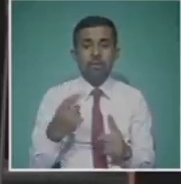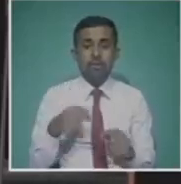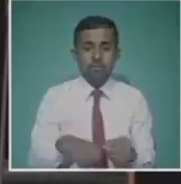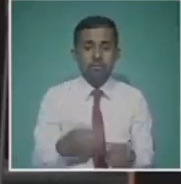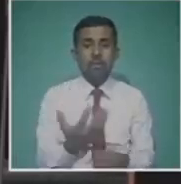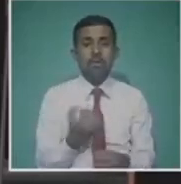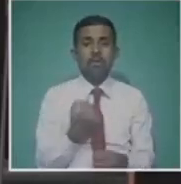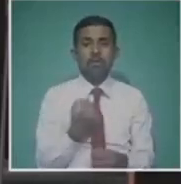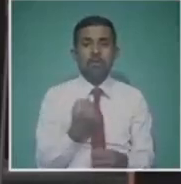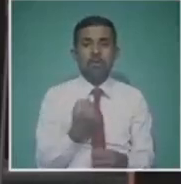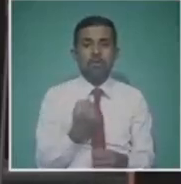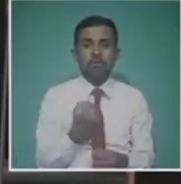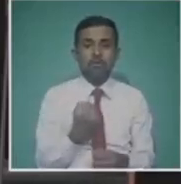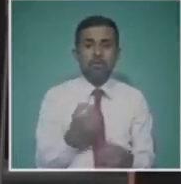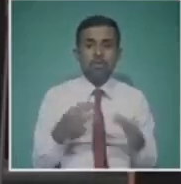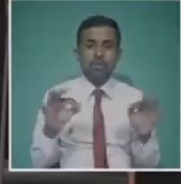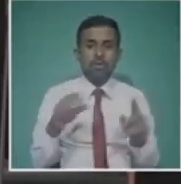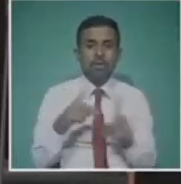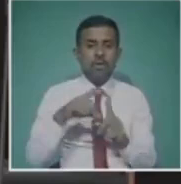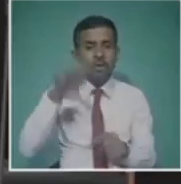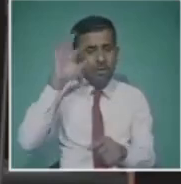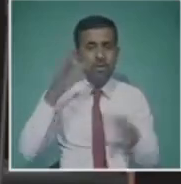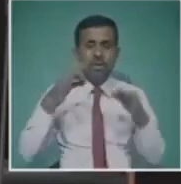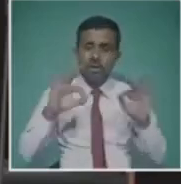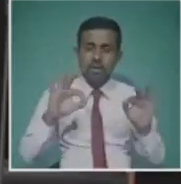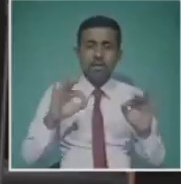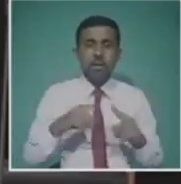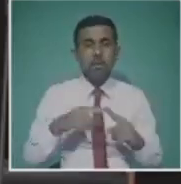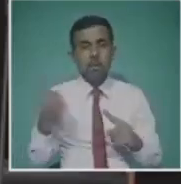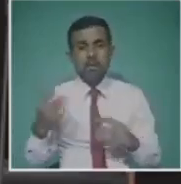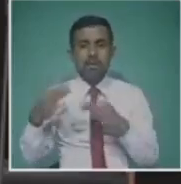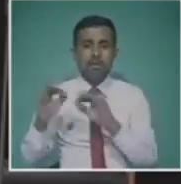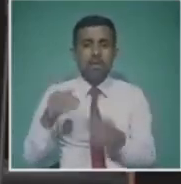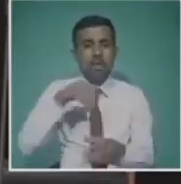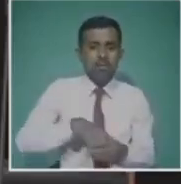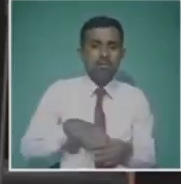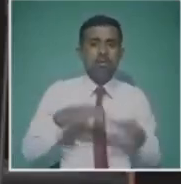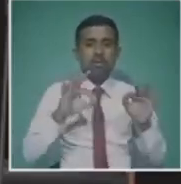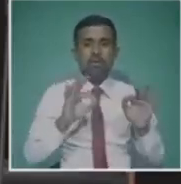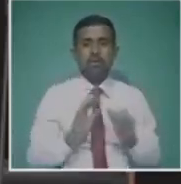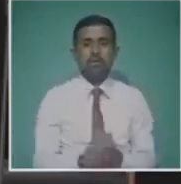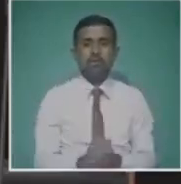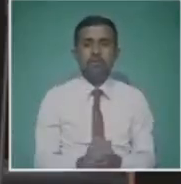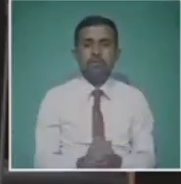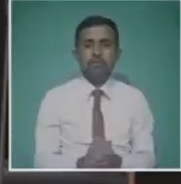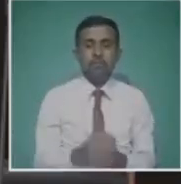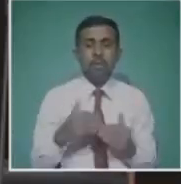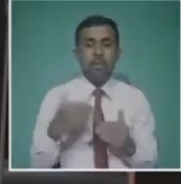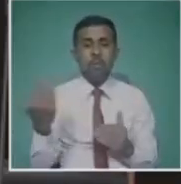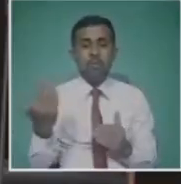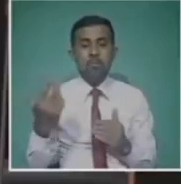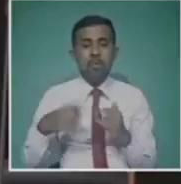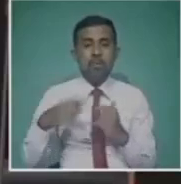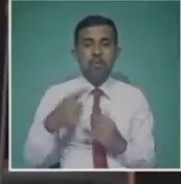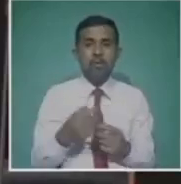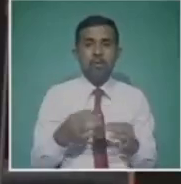meka nat aragani නිදහස් අධ්‍යාපනය නිදහස් බාහිරකටත් නිදහස් අභ්‍යන්තරයකටත් නිදහස් දැන් බාහිරකට නිදහස්